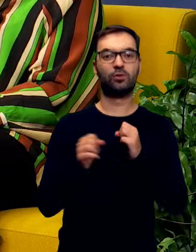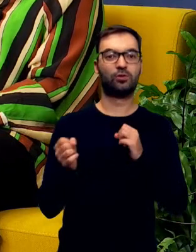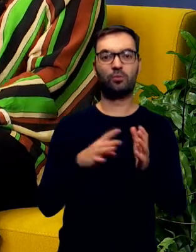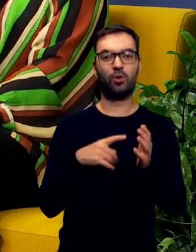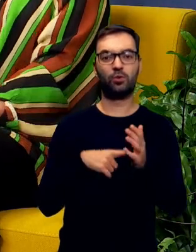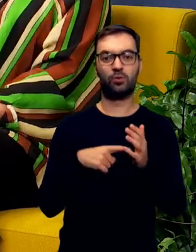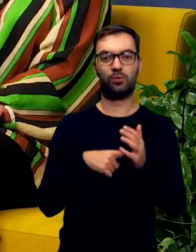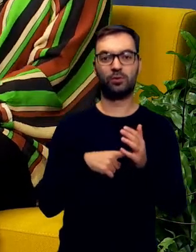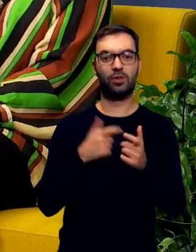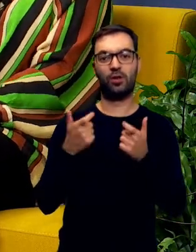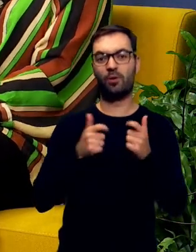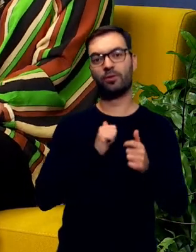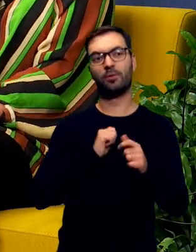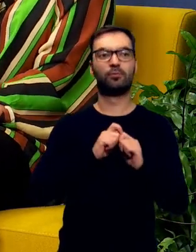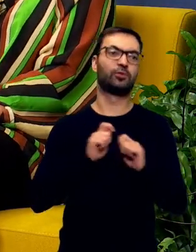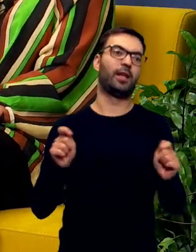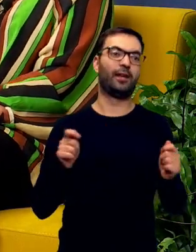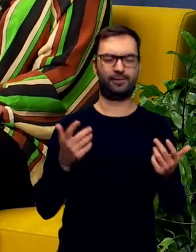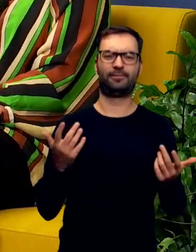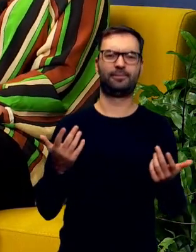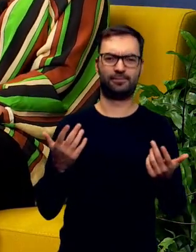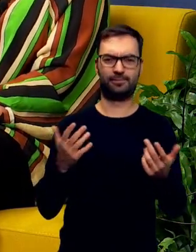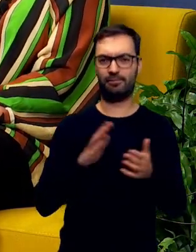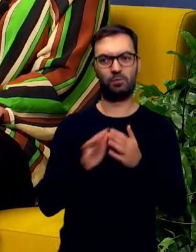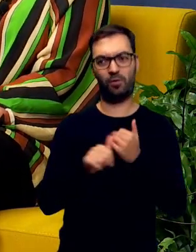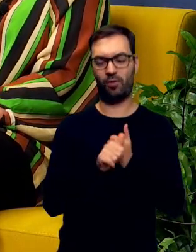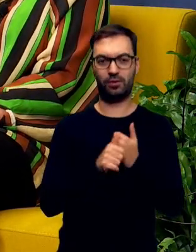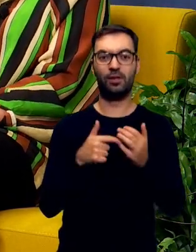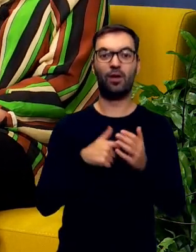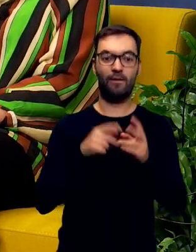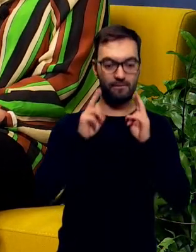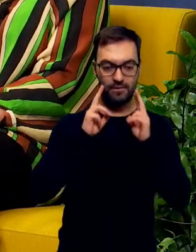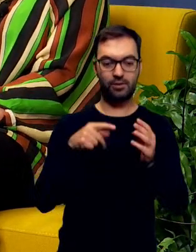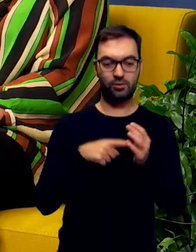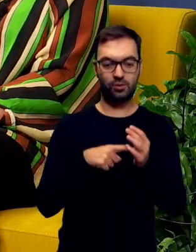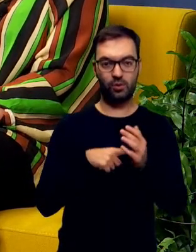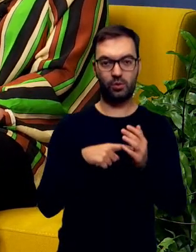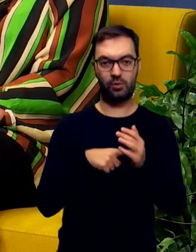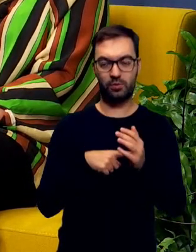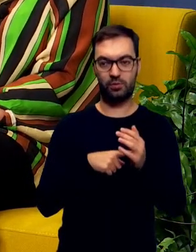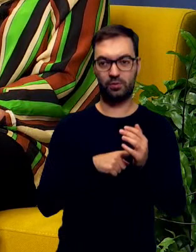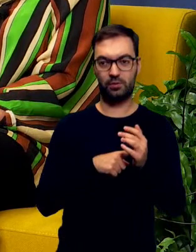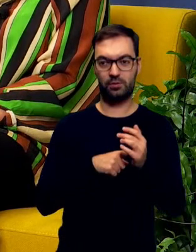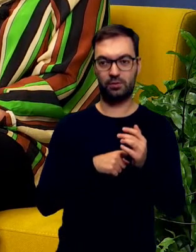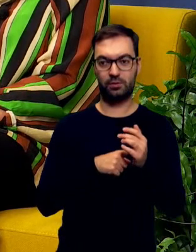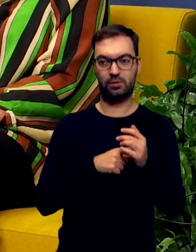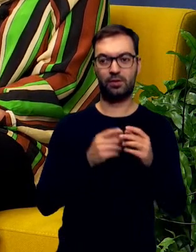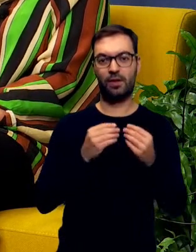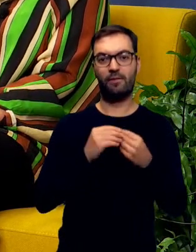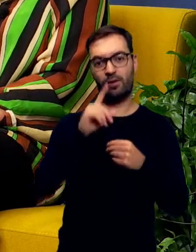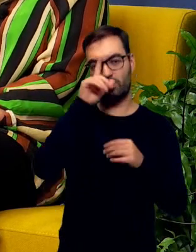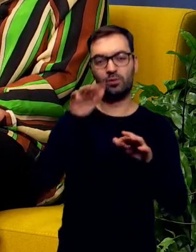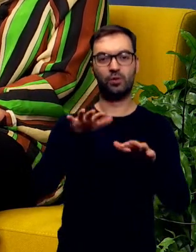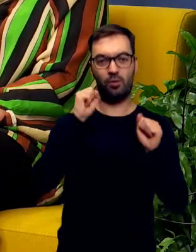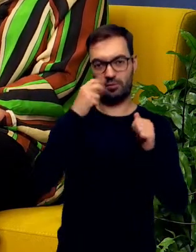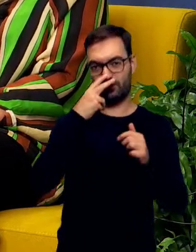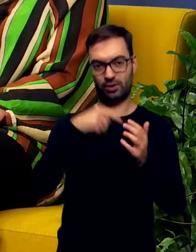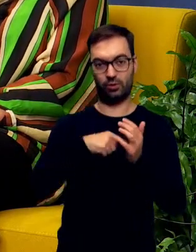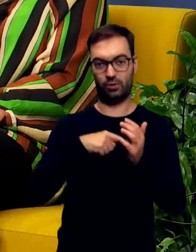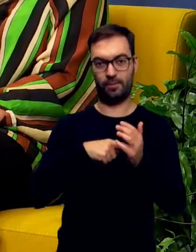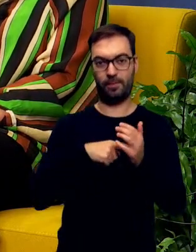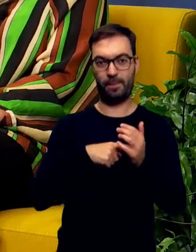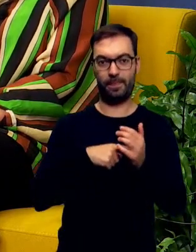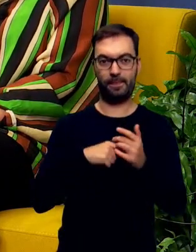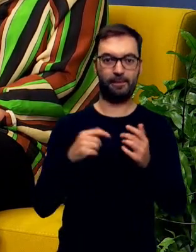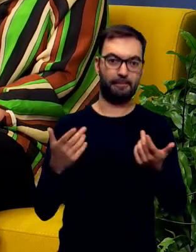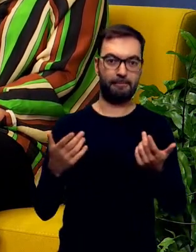sposób robimy sobie przerwę. I to faktycznie by być może dotarło do szerszego grona odbiorców.